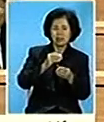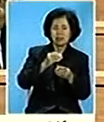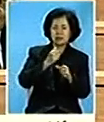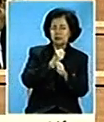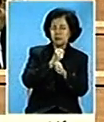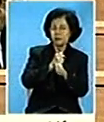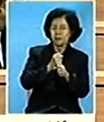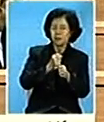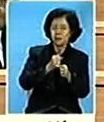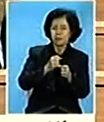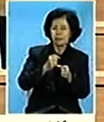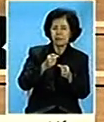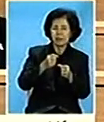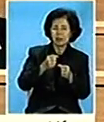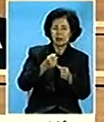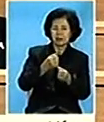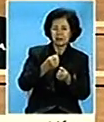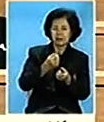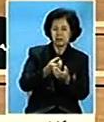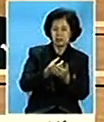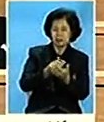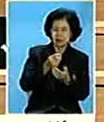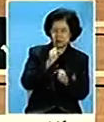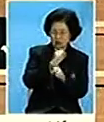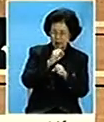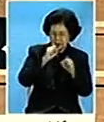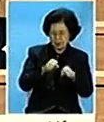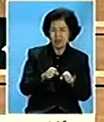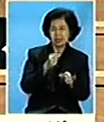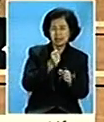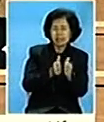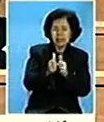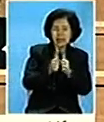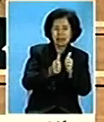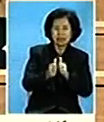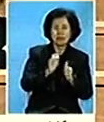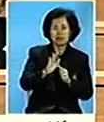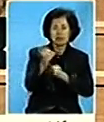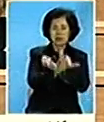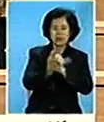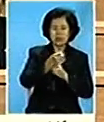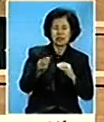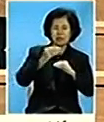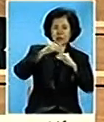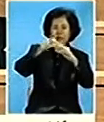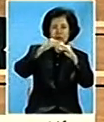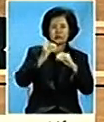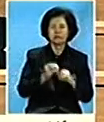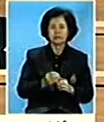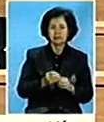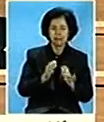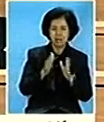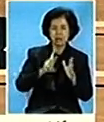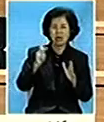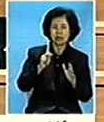การผลิตปรับปรุงขีดความสามารถในการแข่งขันของประเทศให้มากยิ่งขึ้นมากกว่าจะเป็น